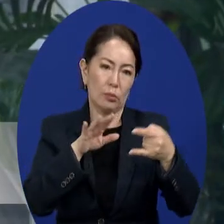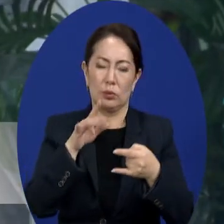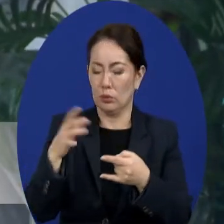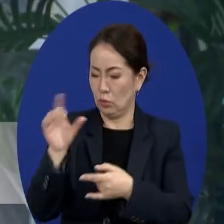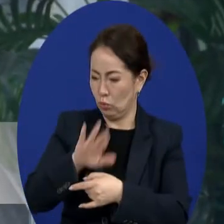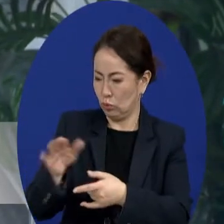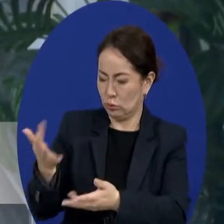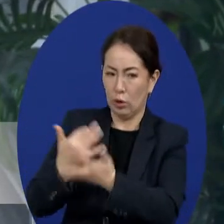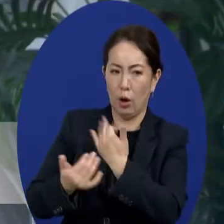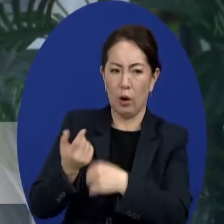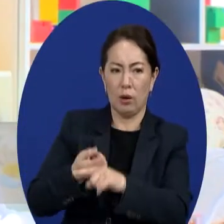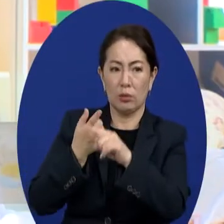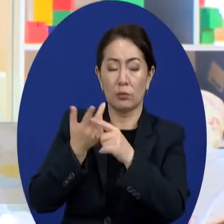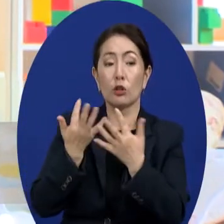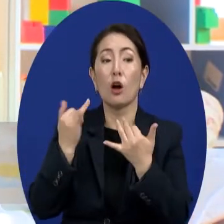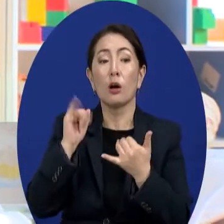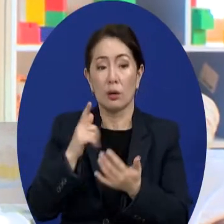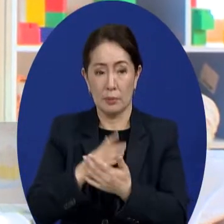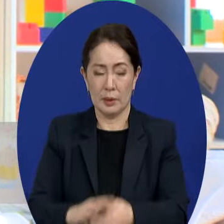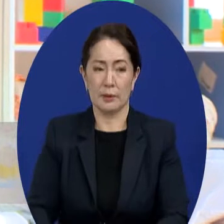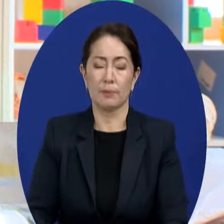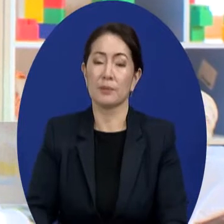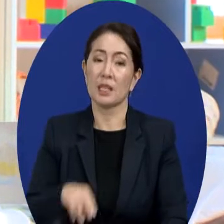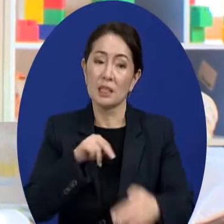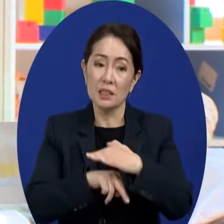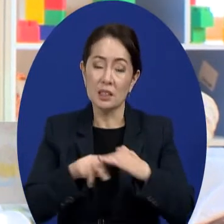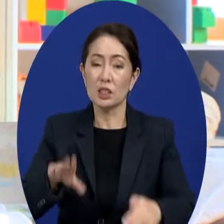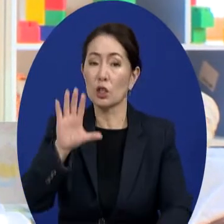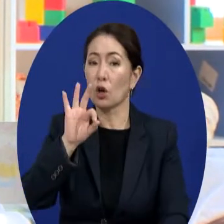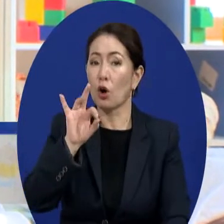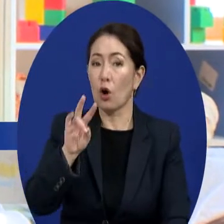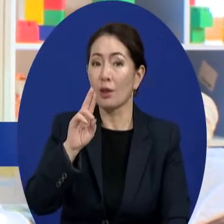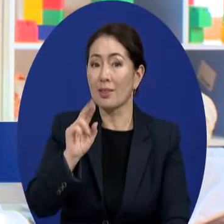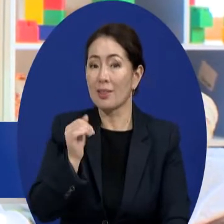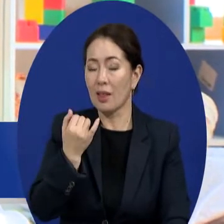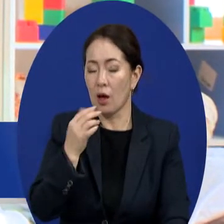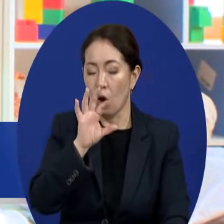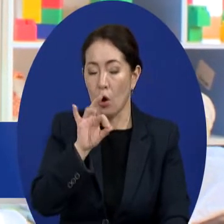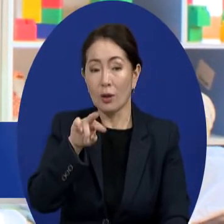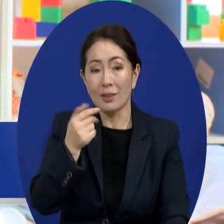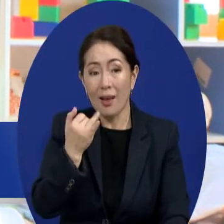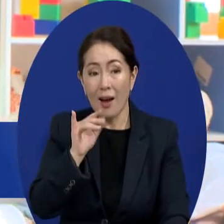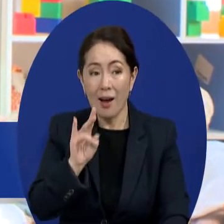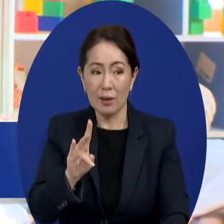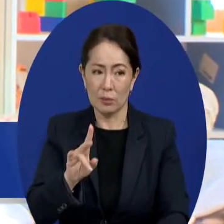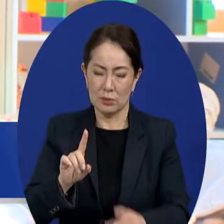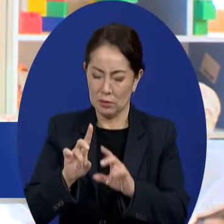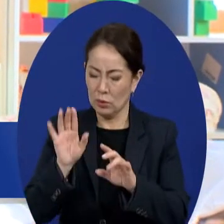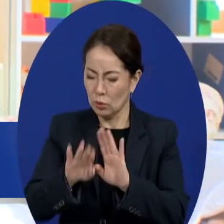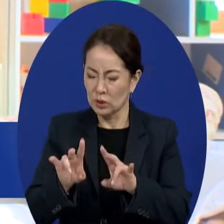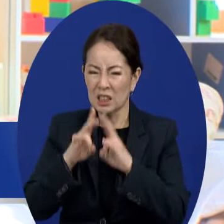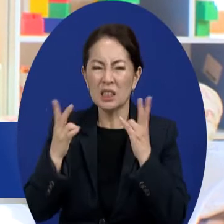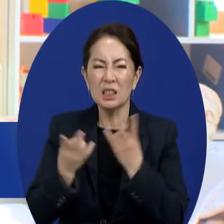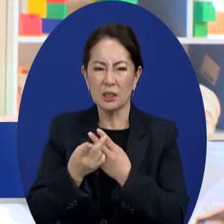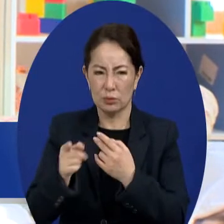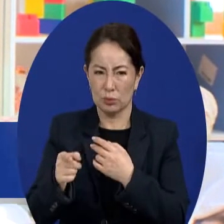тоо эрс өсчээ. Сэтгэлд онлайнаар шилжсэн хугацаанд хүүхдийн нийгэмшүүд маш муур нөлөөлсөн гэж үзсэн. Яагаад гэвэл